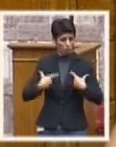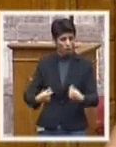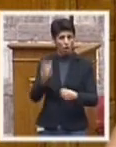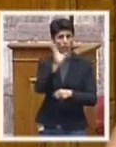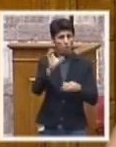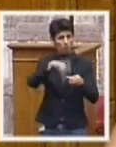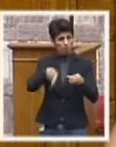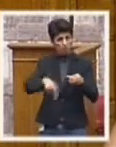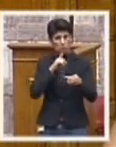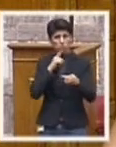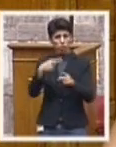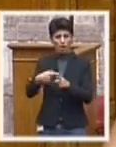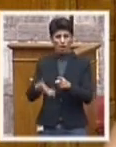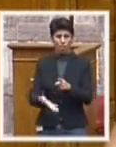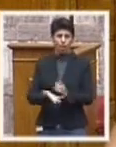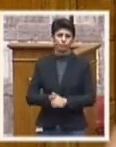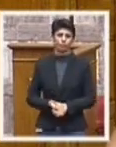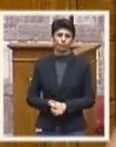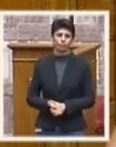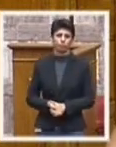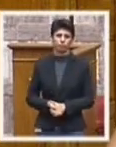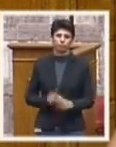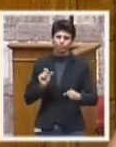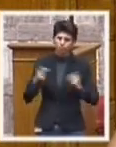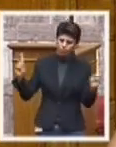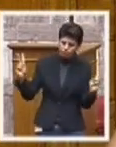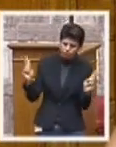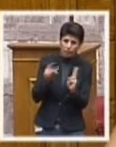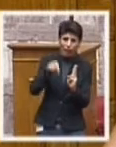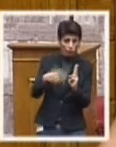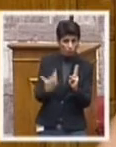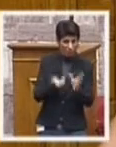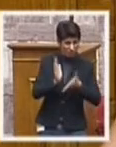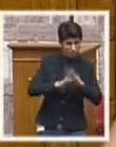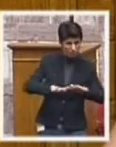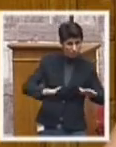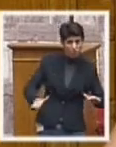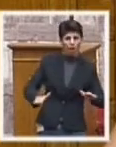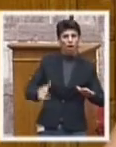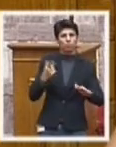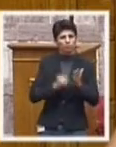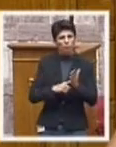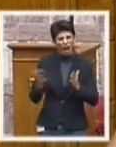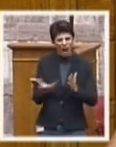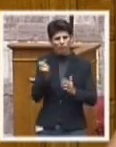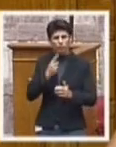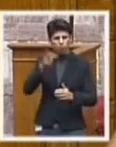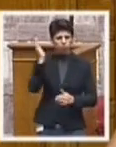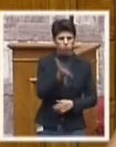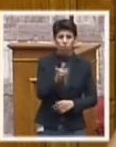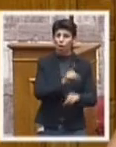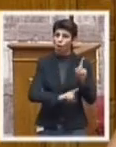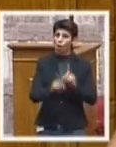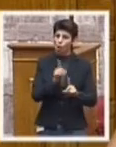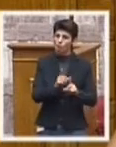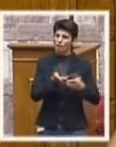μας. Για την καταπολέμηση και εξαφάνιση αυτού του φαινομένου, καθίσταται αναγκαία επιβολή αυστηρών κυρώσεων σε αυτούς που υποπέφτουν σε